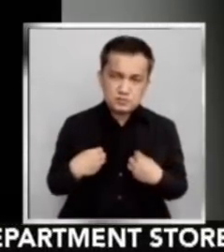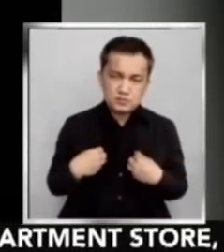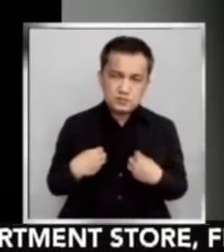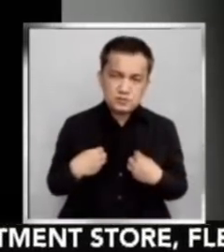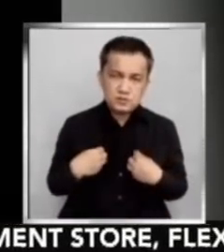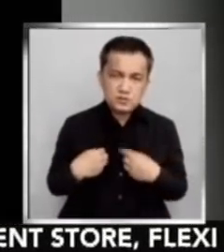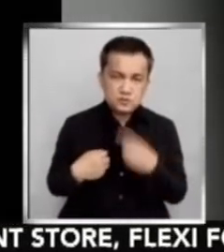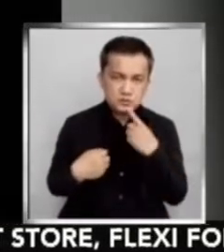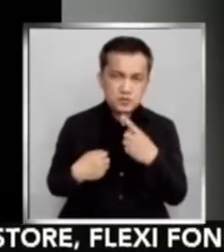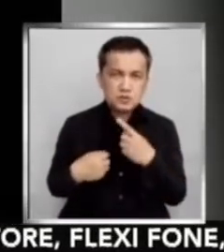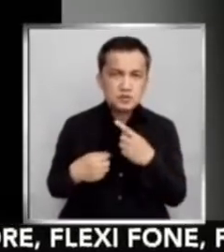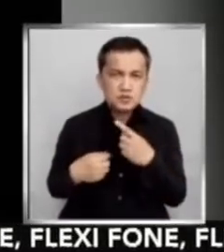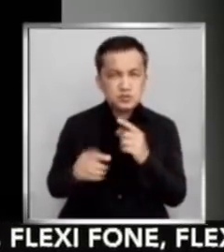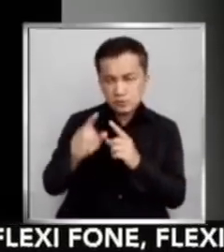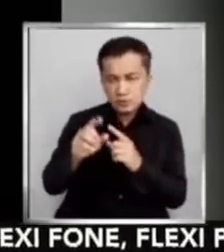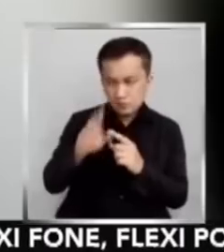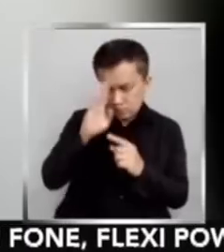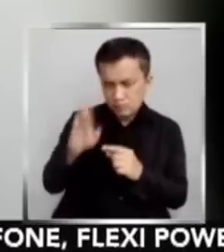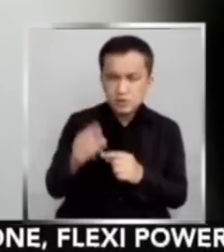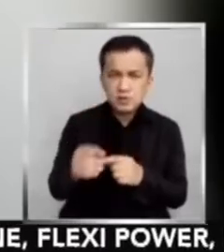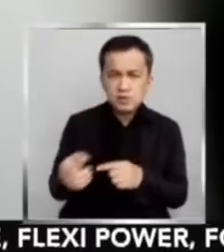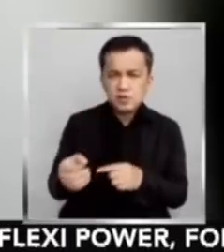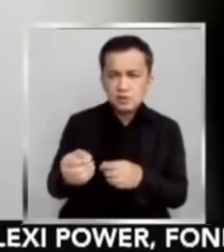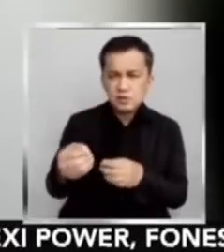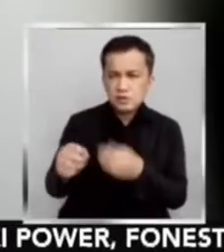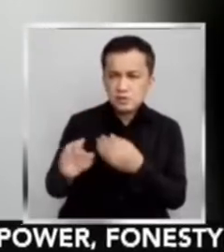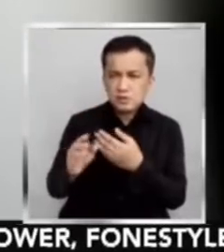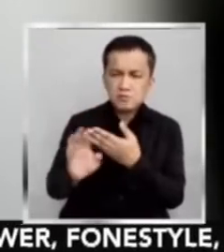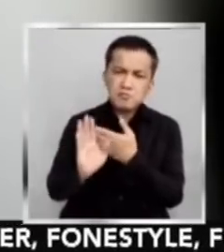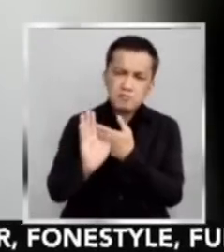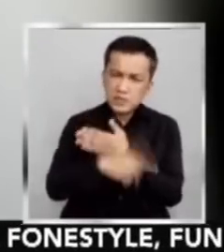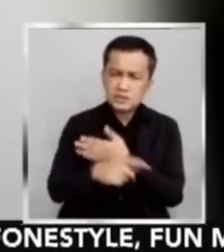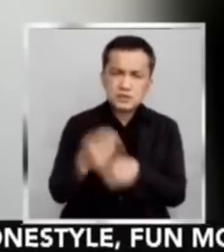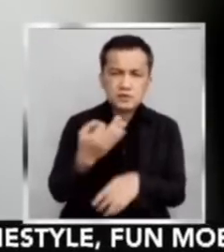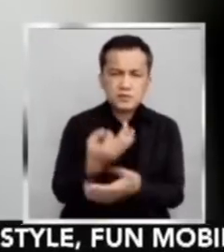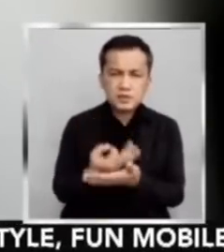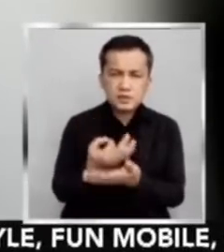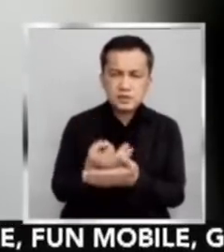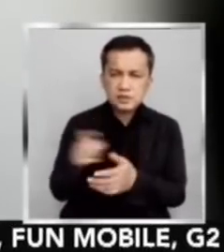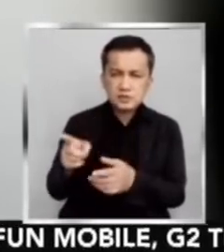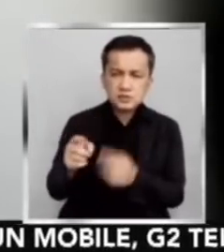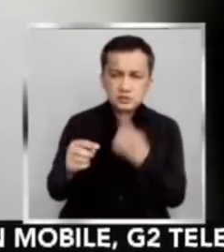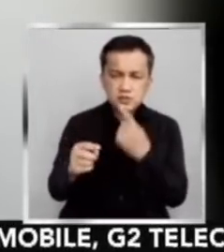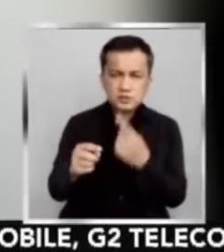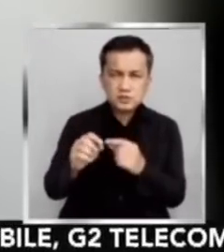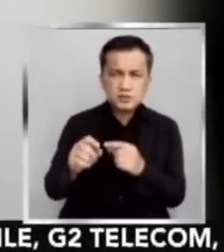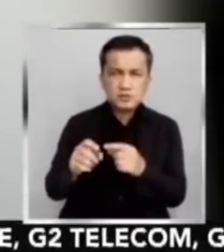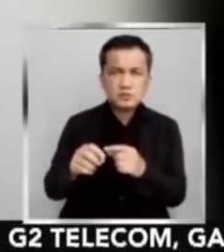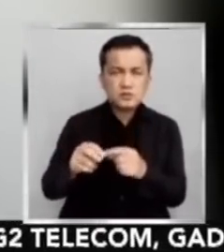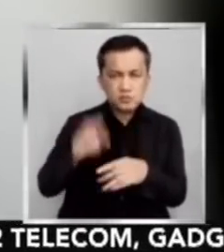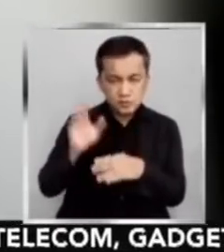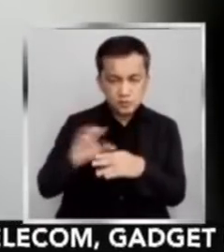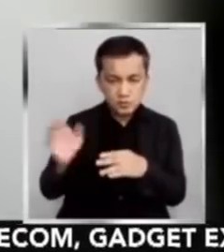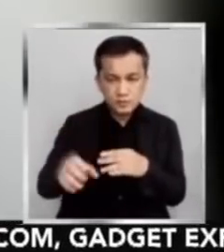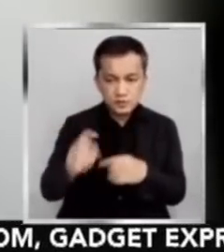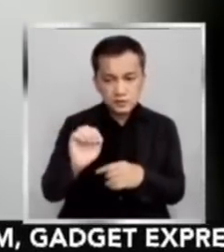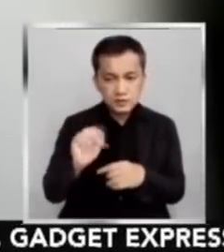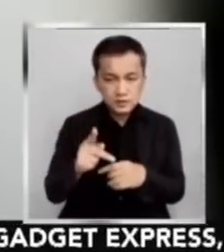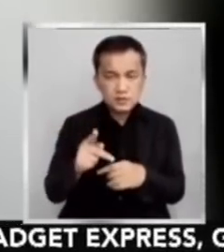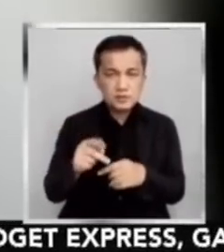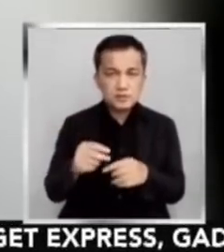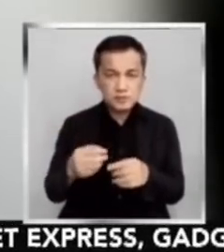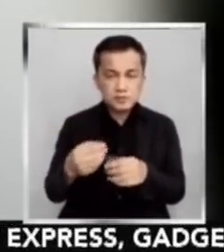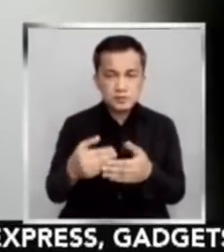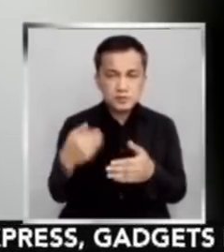them na ibalik yung pera. Out of nowhere, sinabi nila na you have to complete this task before we issue a refund.